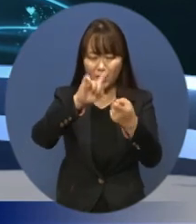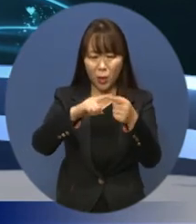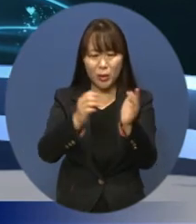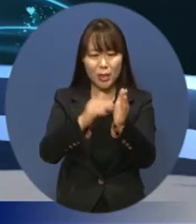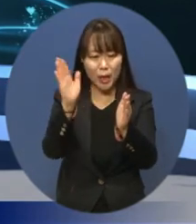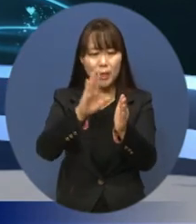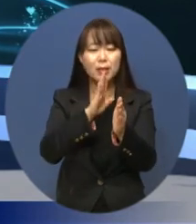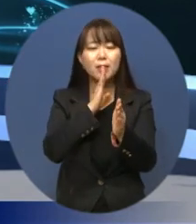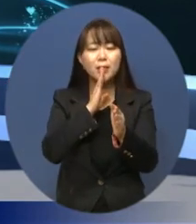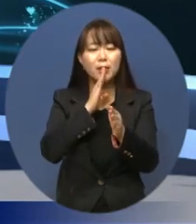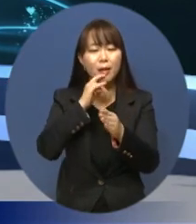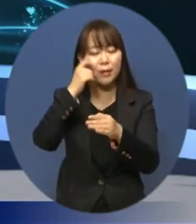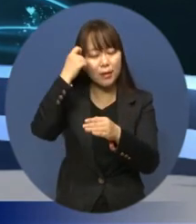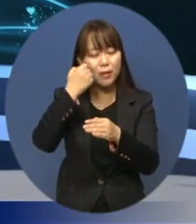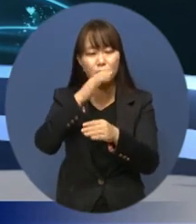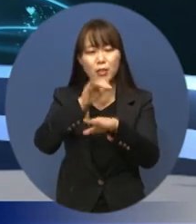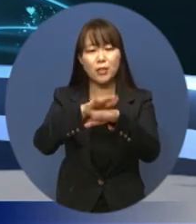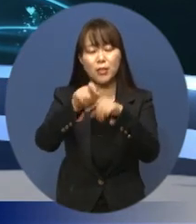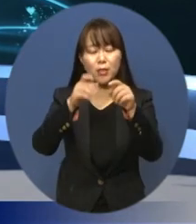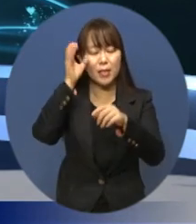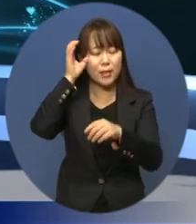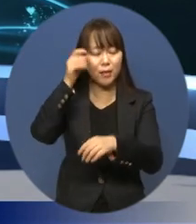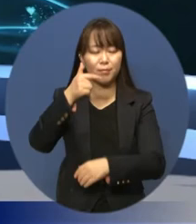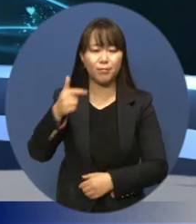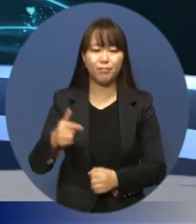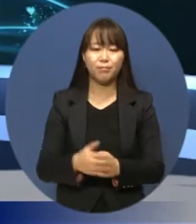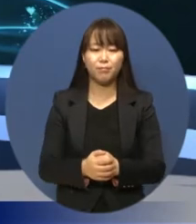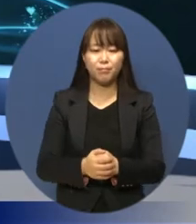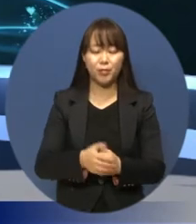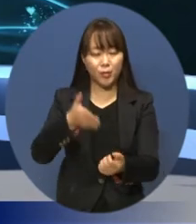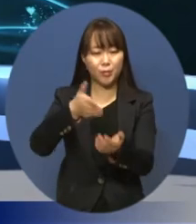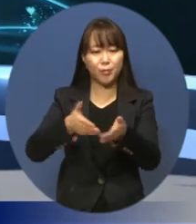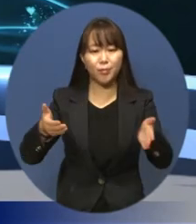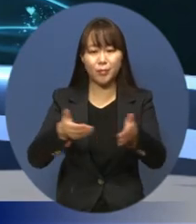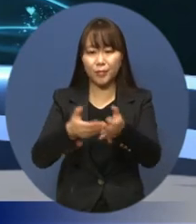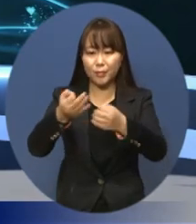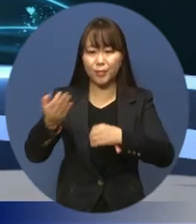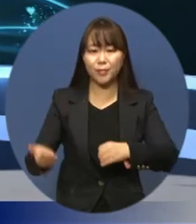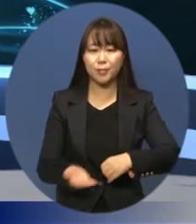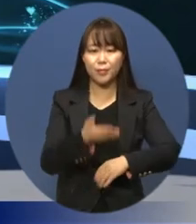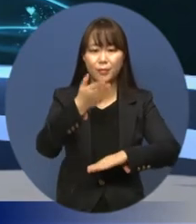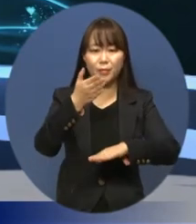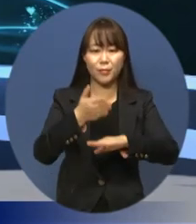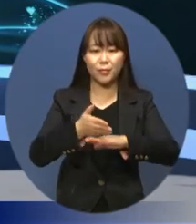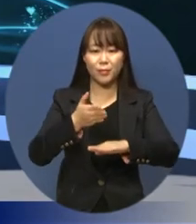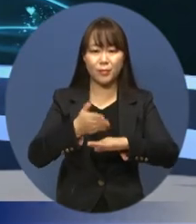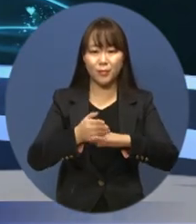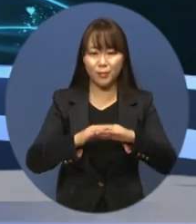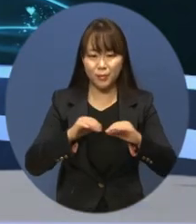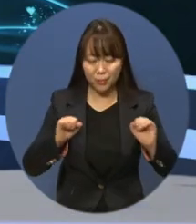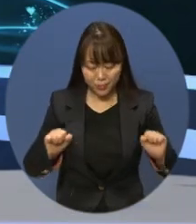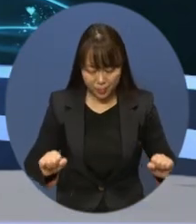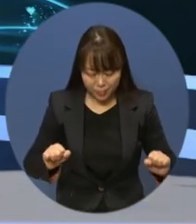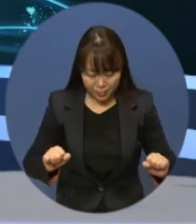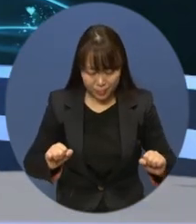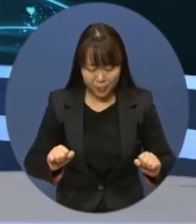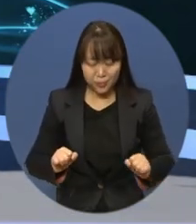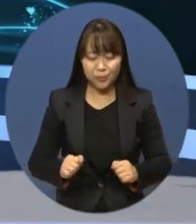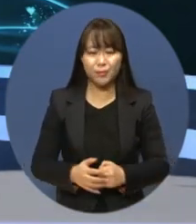느껴지는 실천을 기대해 봅니다 이상 복지 tv 뉴스를 마칩니다 시청해주신 여러분 고맙습니다